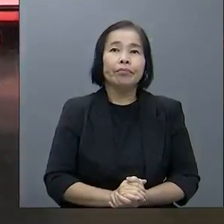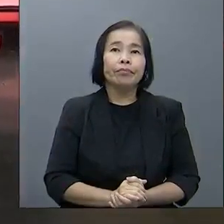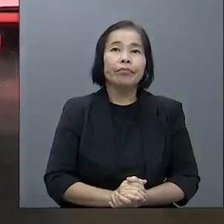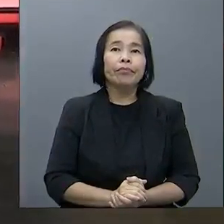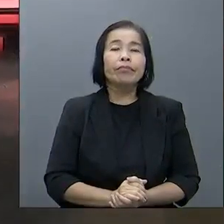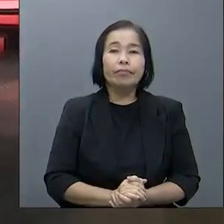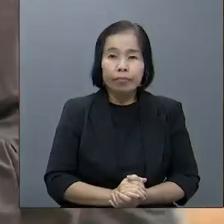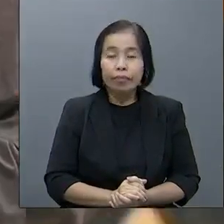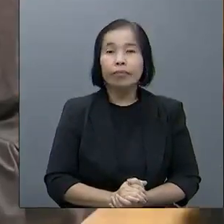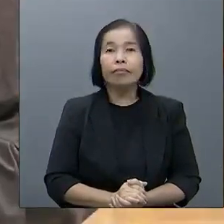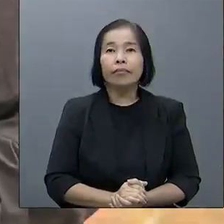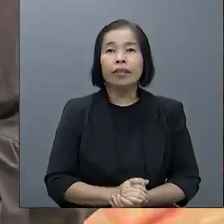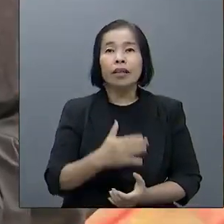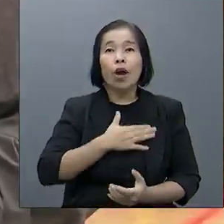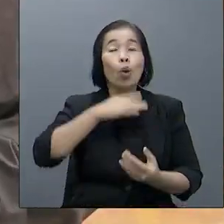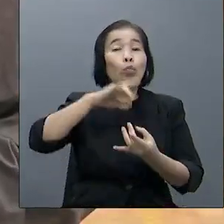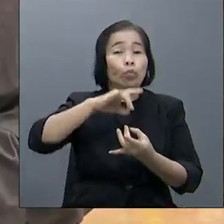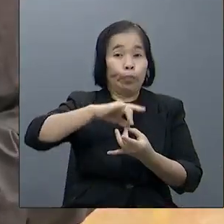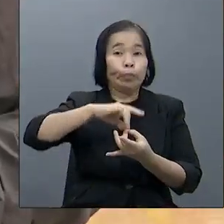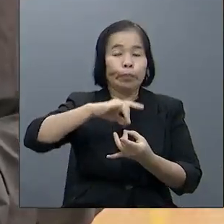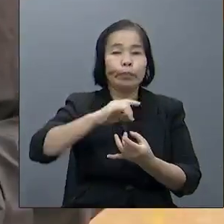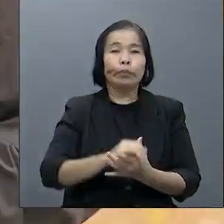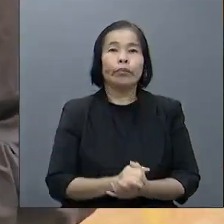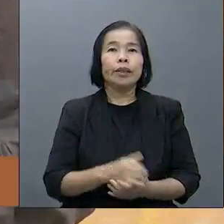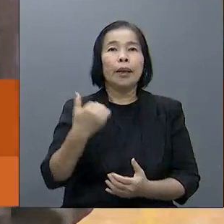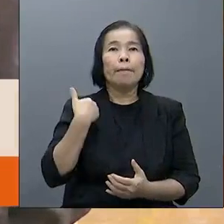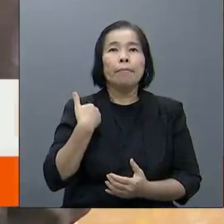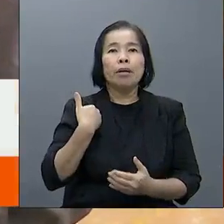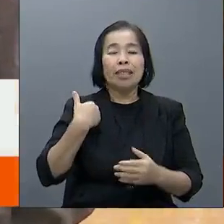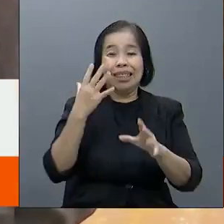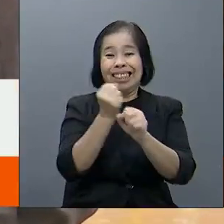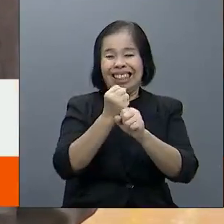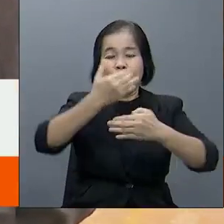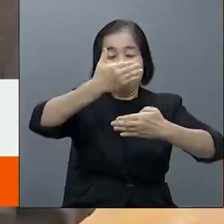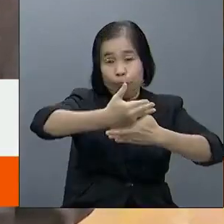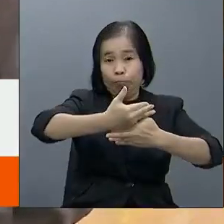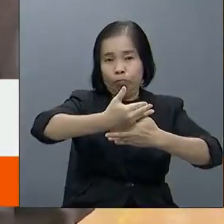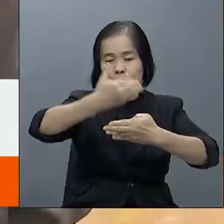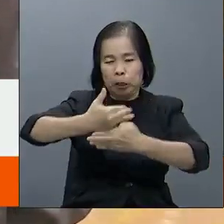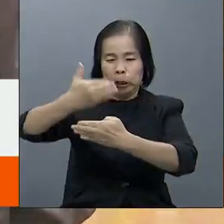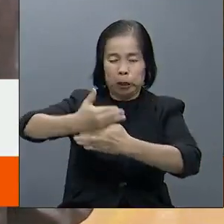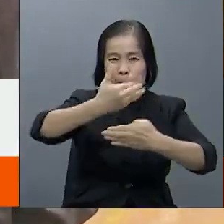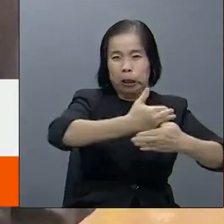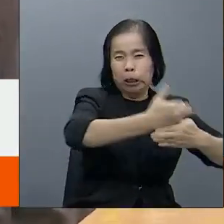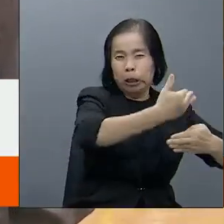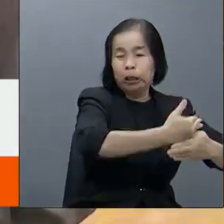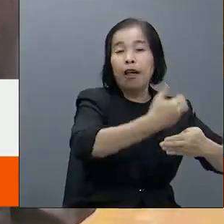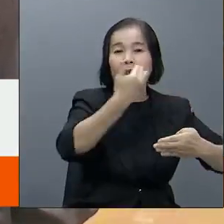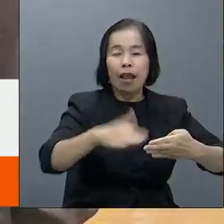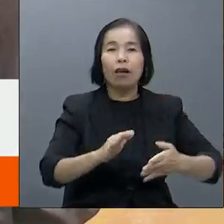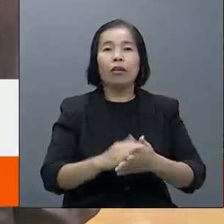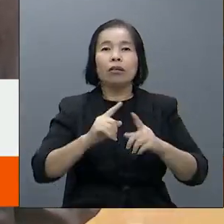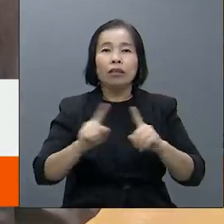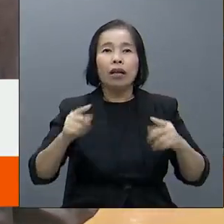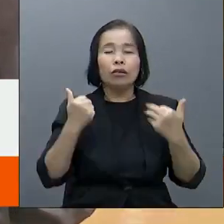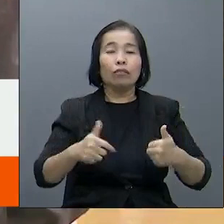ครับคุณพรวดีคุณจิรชตาครับที่สุโขทัยนะครับมีผนังดินกั้นน้ำแตกในหลายพื้นที่ของจังหวัดสุโขทัยส่งผล